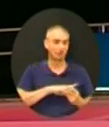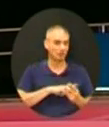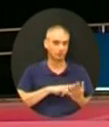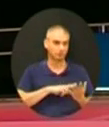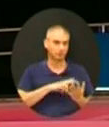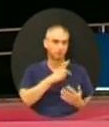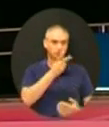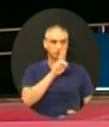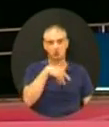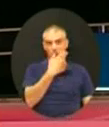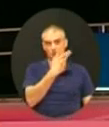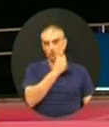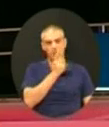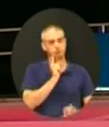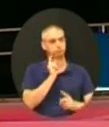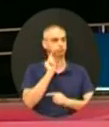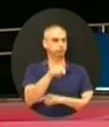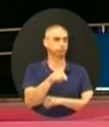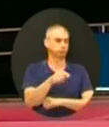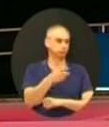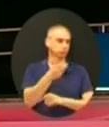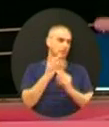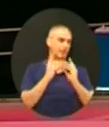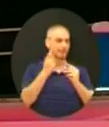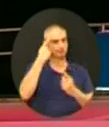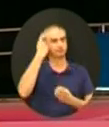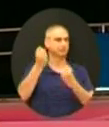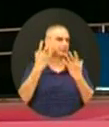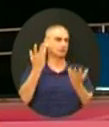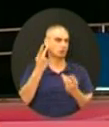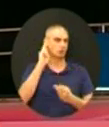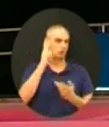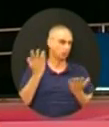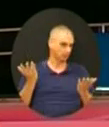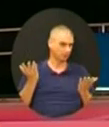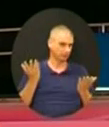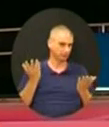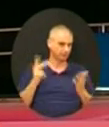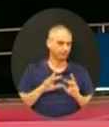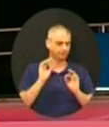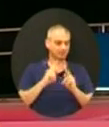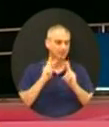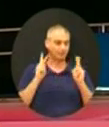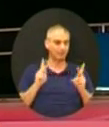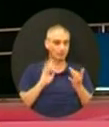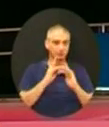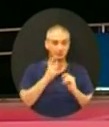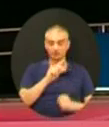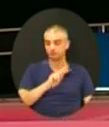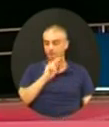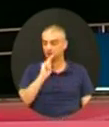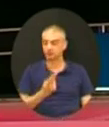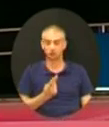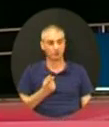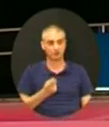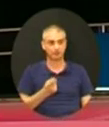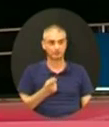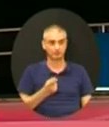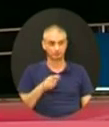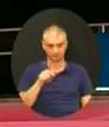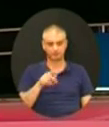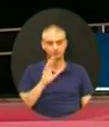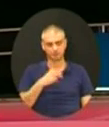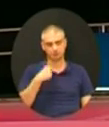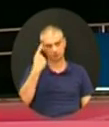מצד אחד הוא יכול אולי לגשת בדרכים יצירתיות יותר, כן, לפתרון הסכסוך, אבל מצד שני, פה